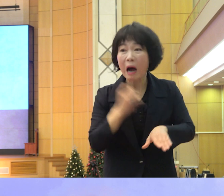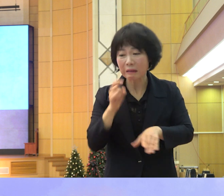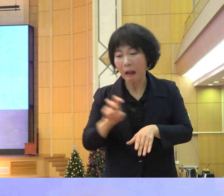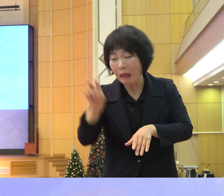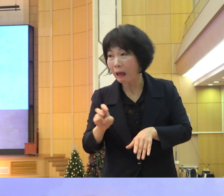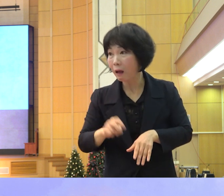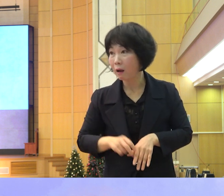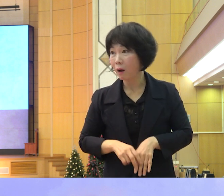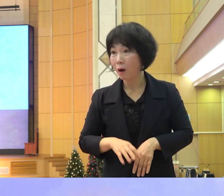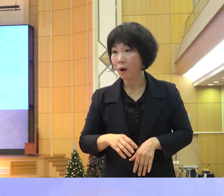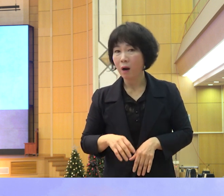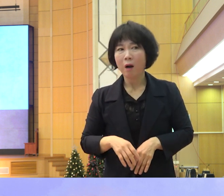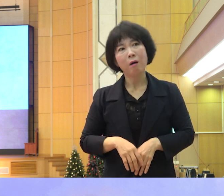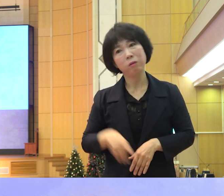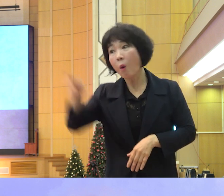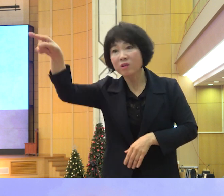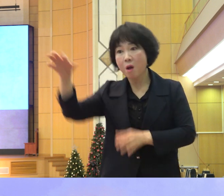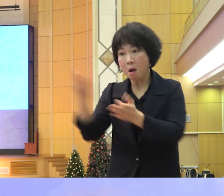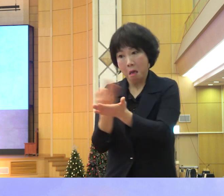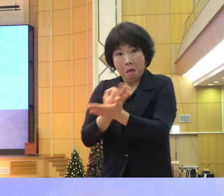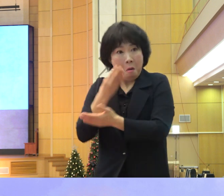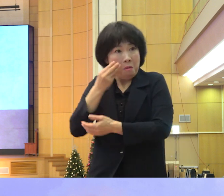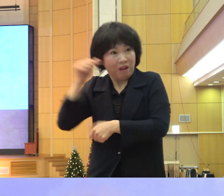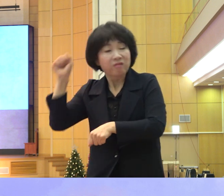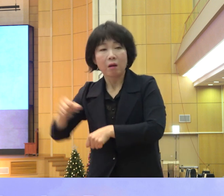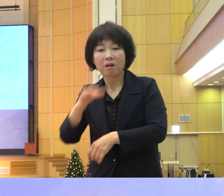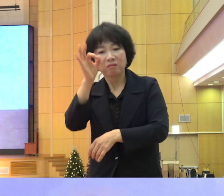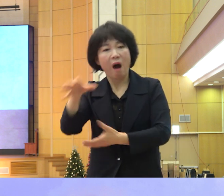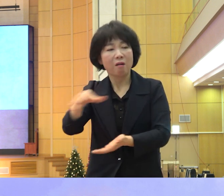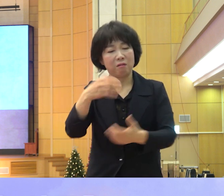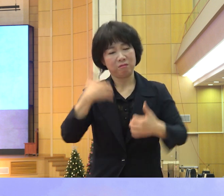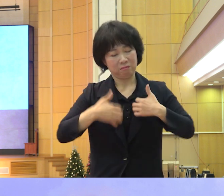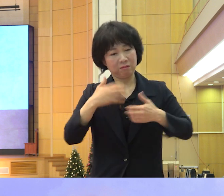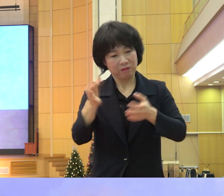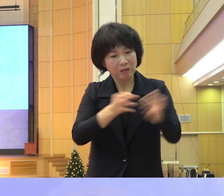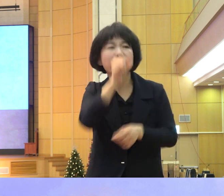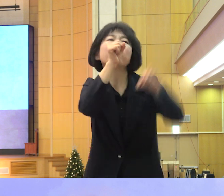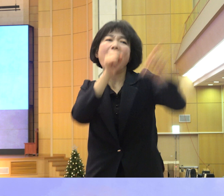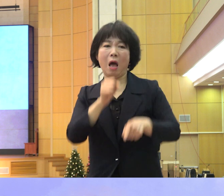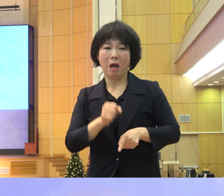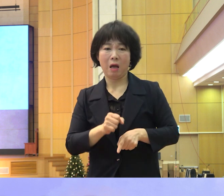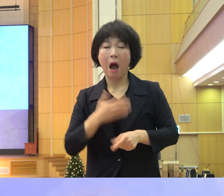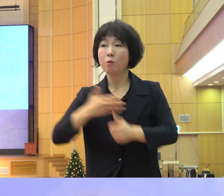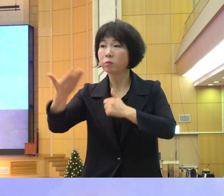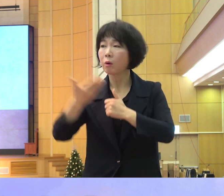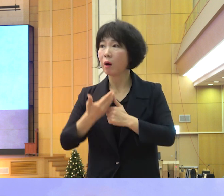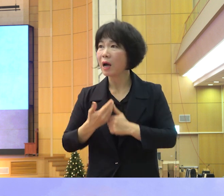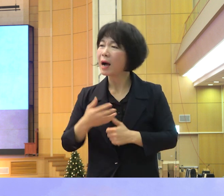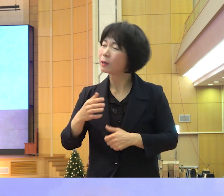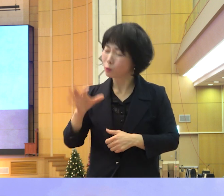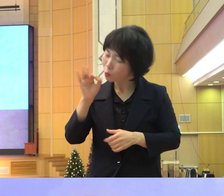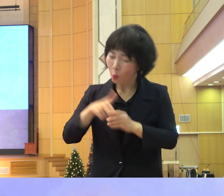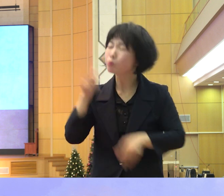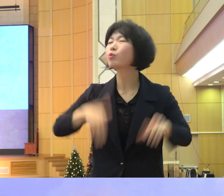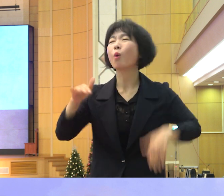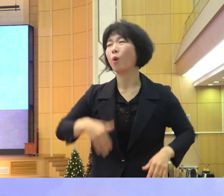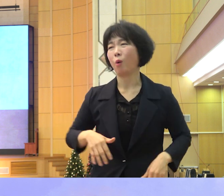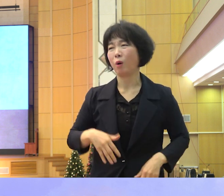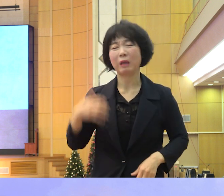그거 참 아까운데. 예? 그래서 그분이 저한테 왔어요. 와가지고,